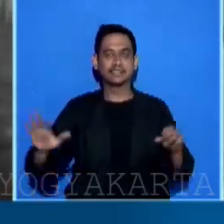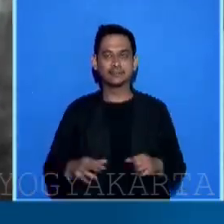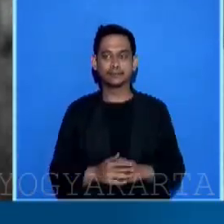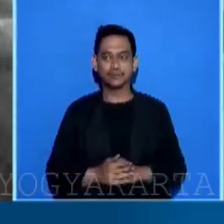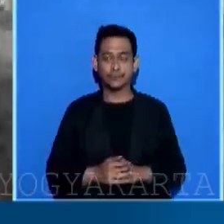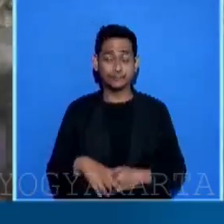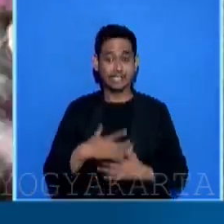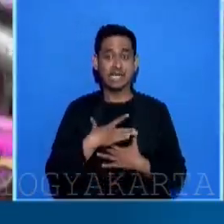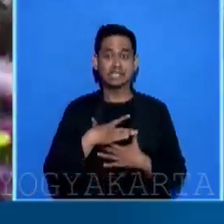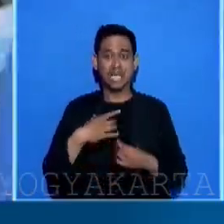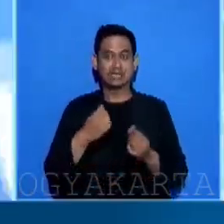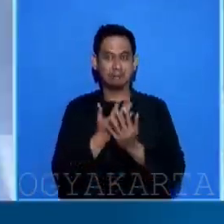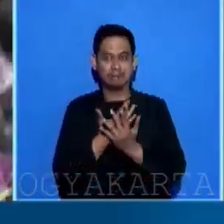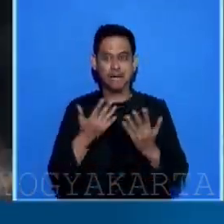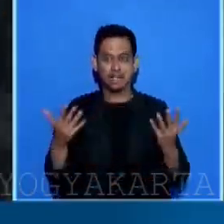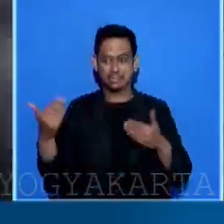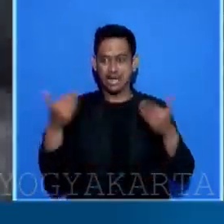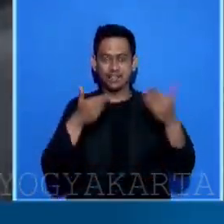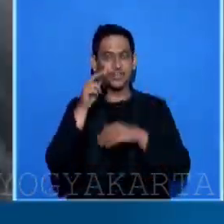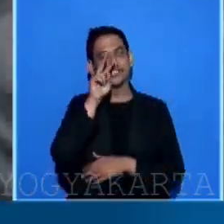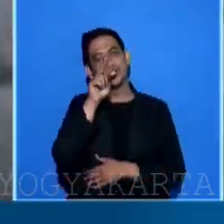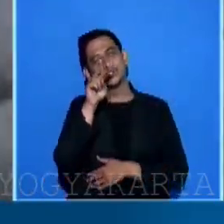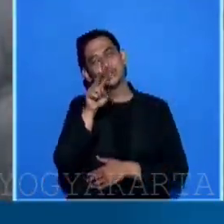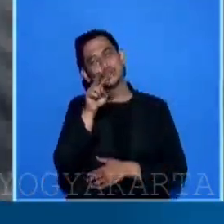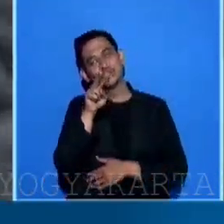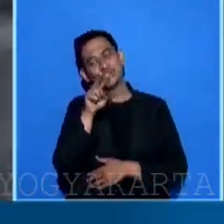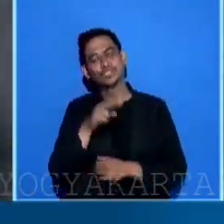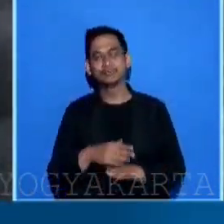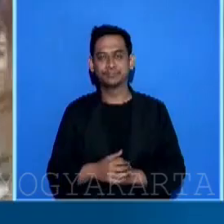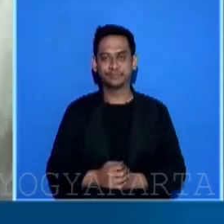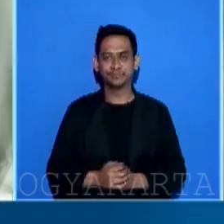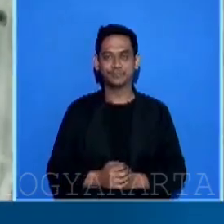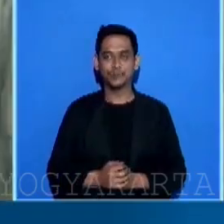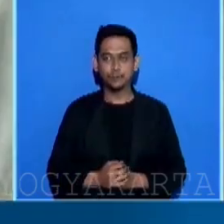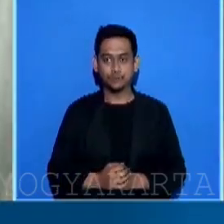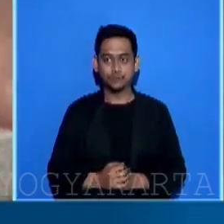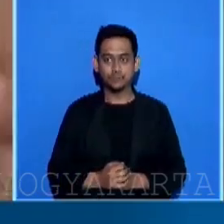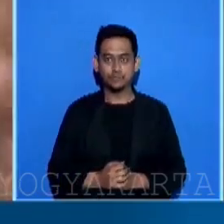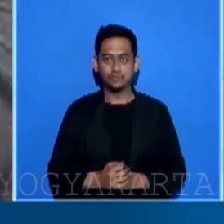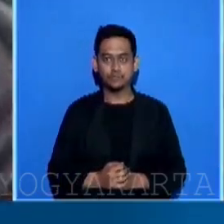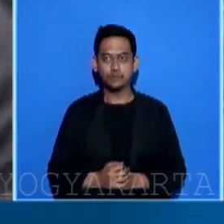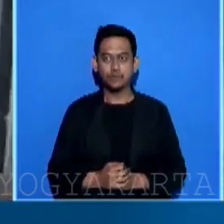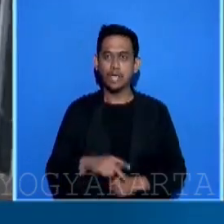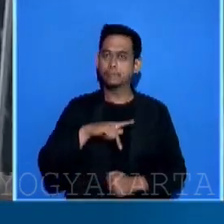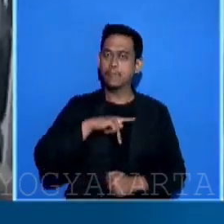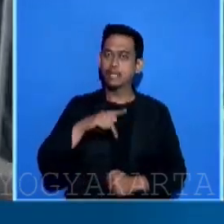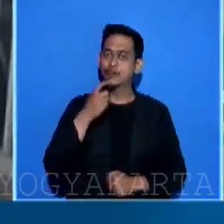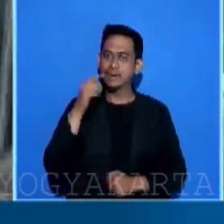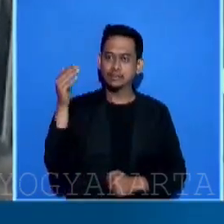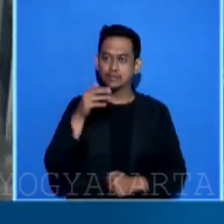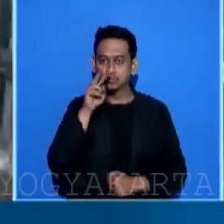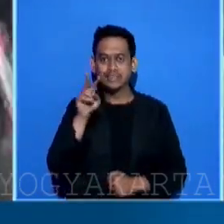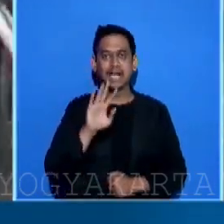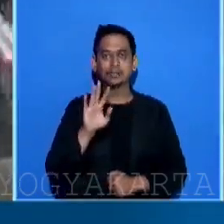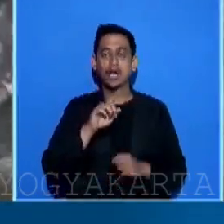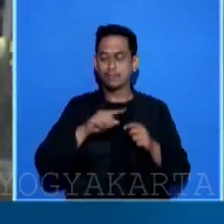tarik bagi masyarakat yang berkunjung ke kawasan bangker Kaliadem tak hanya sekedar berkunjung para peserta berikut rombongan keluarga dan